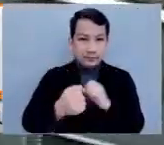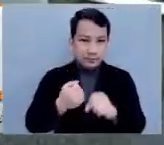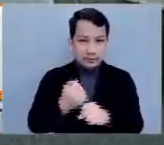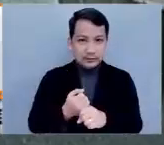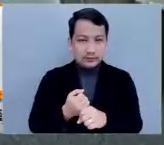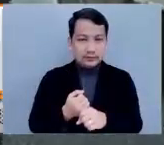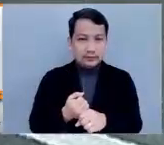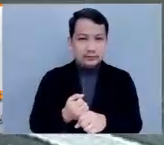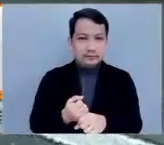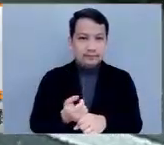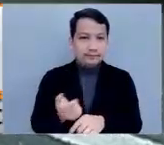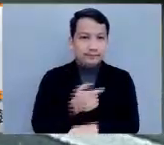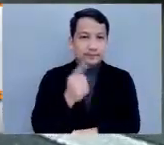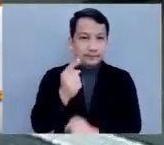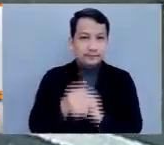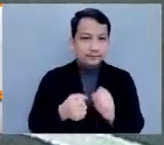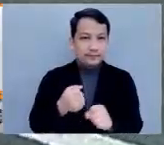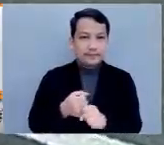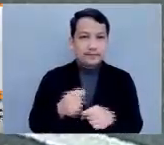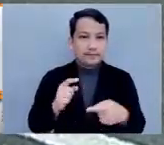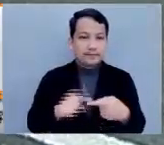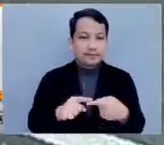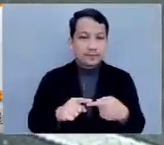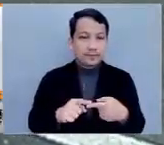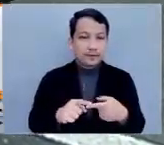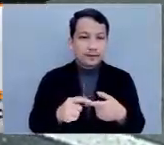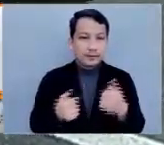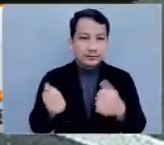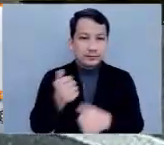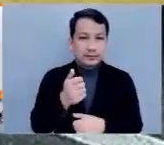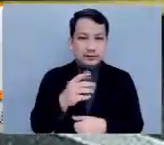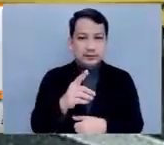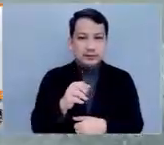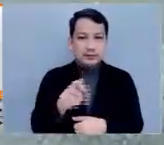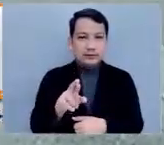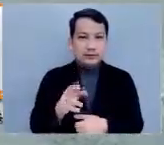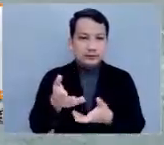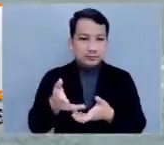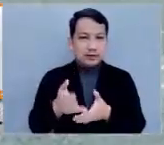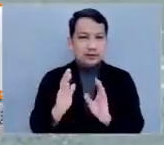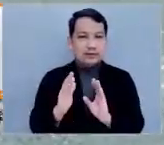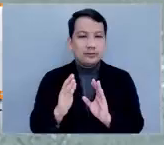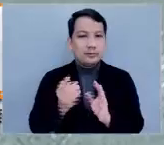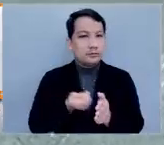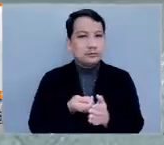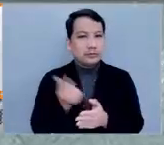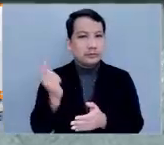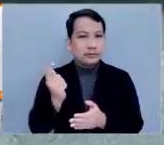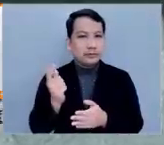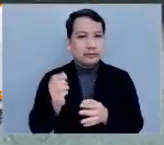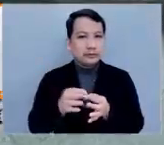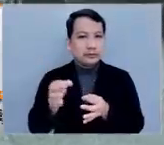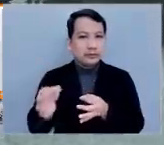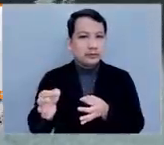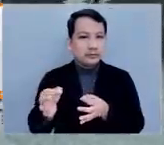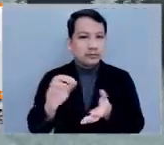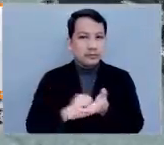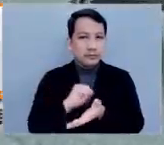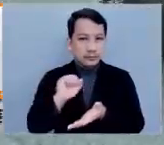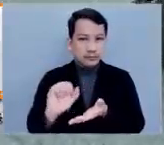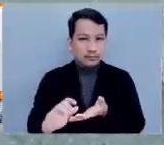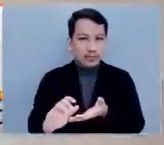mula sa 1 taon lang. Pero sabi ni Secretary Bautista, hindi nila kayang pagbigyan ang inihihirit na suspension o pagbasura